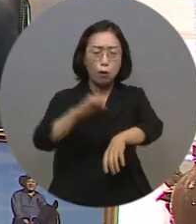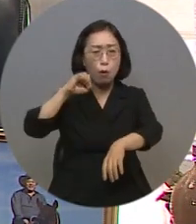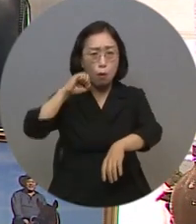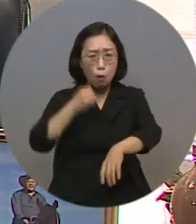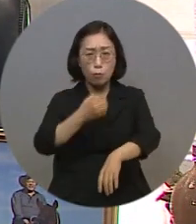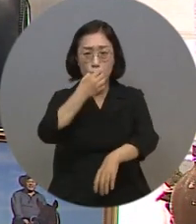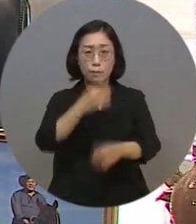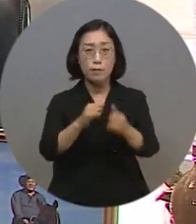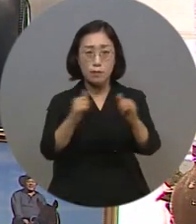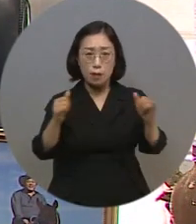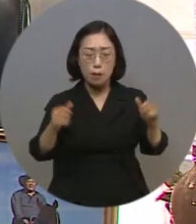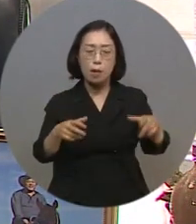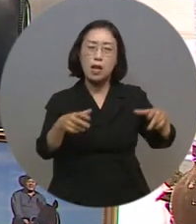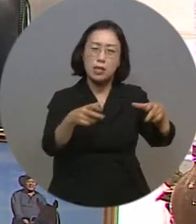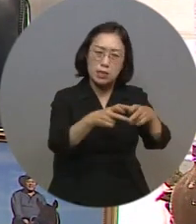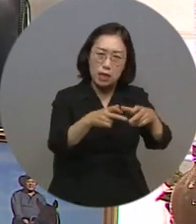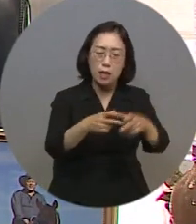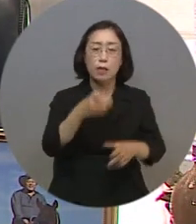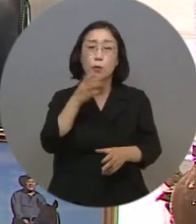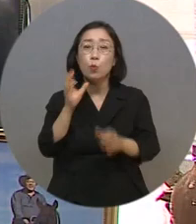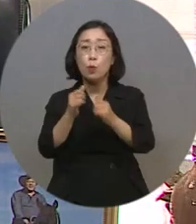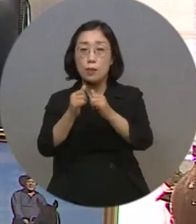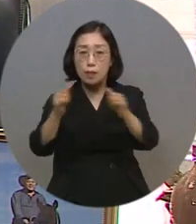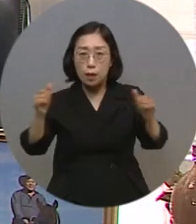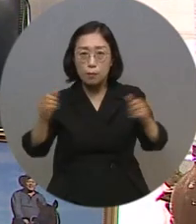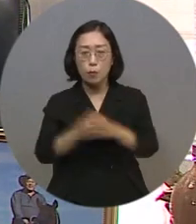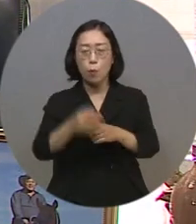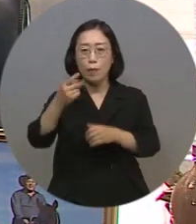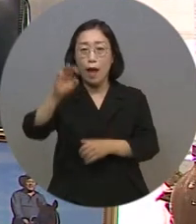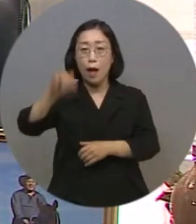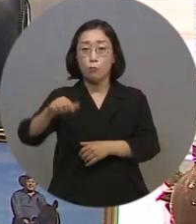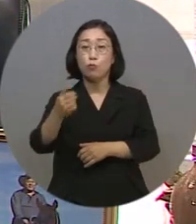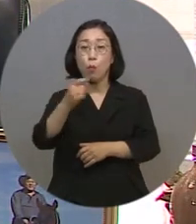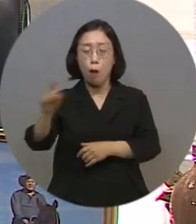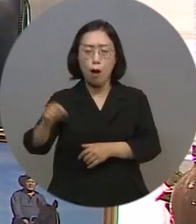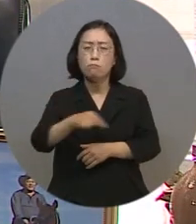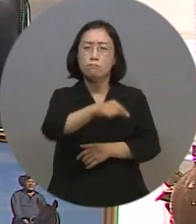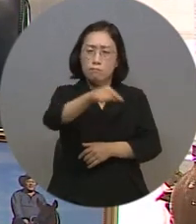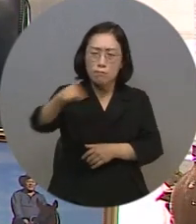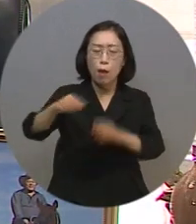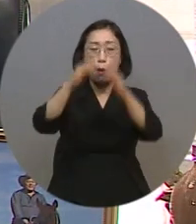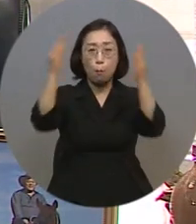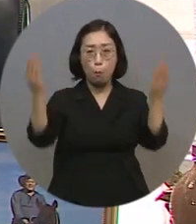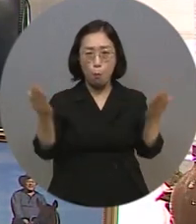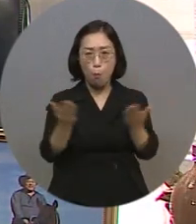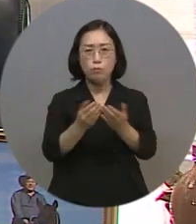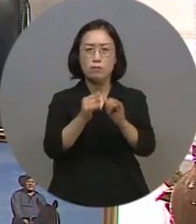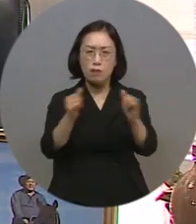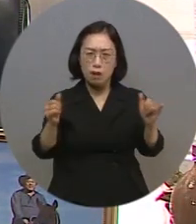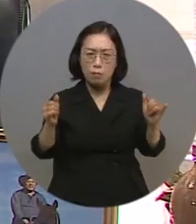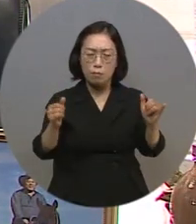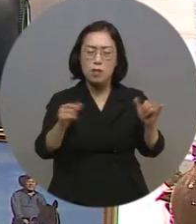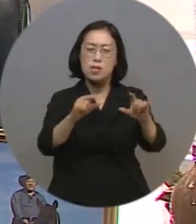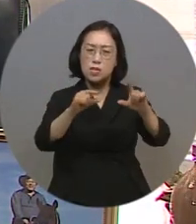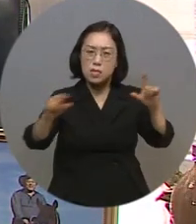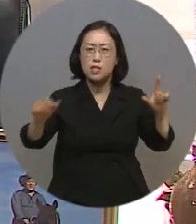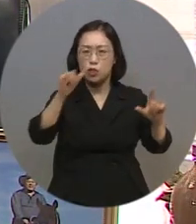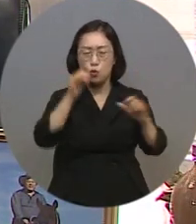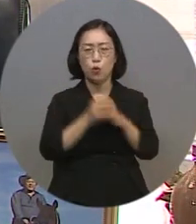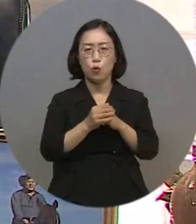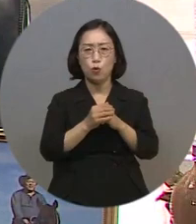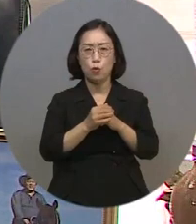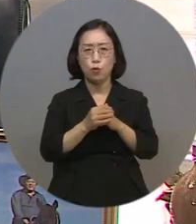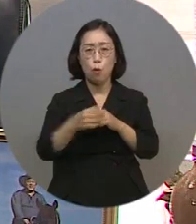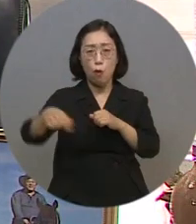장애인들이나 노약자 다문화 모든 분들이 많이 있습니다 그런데